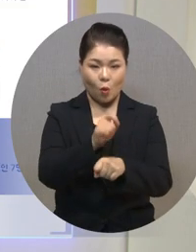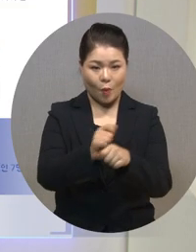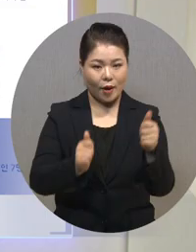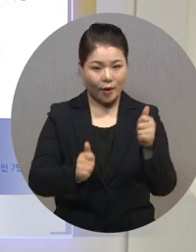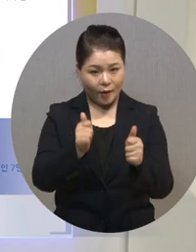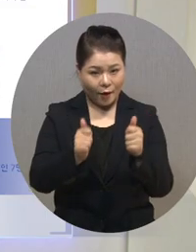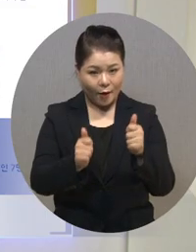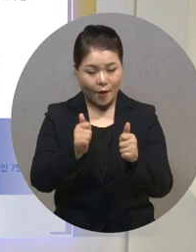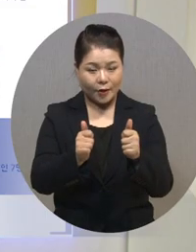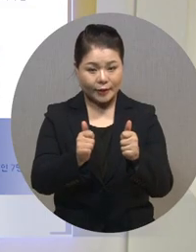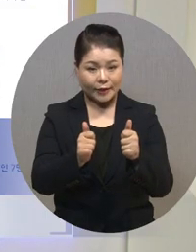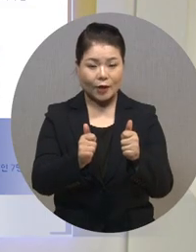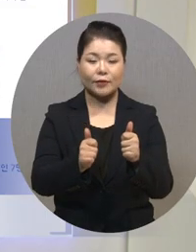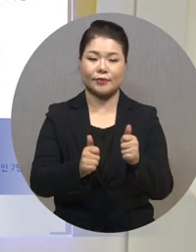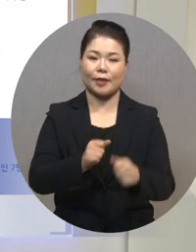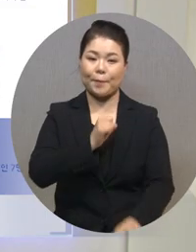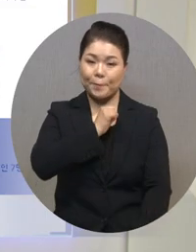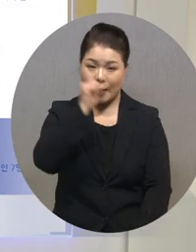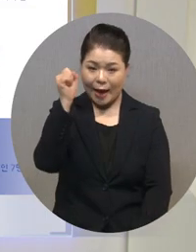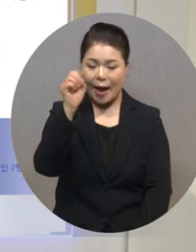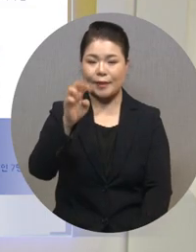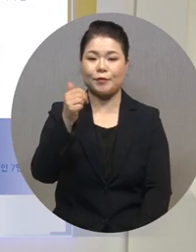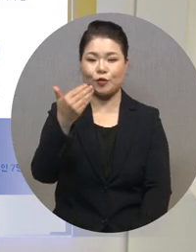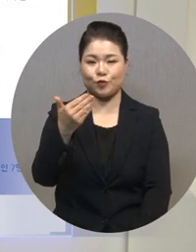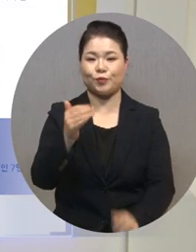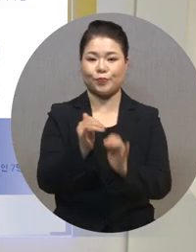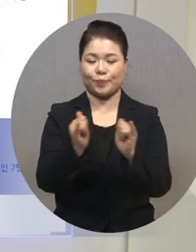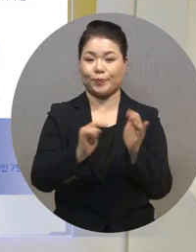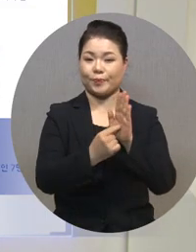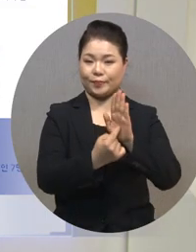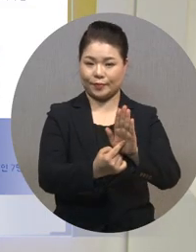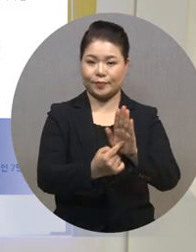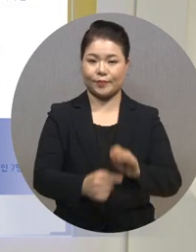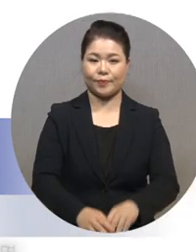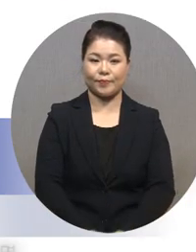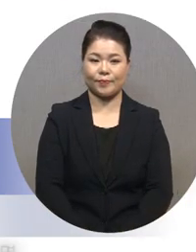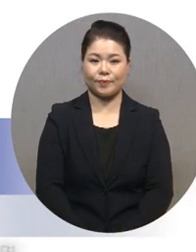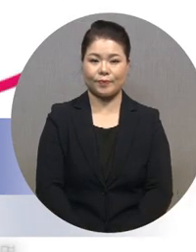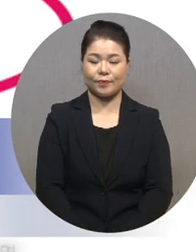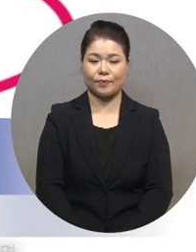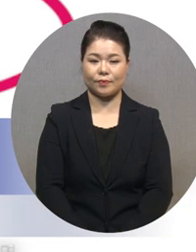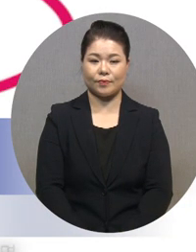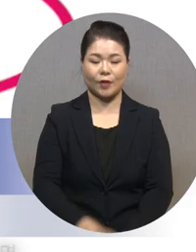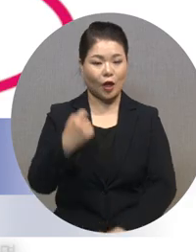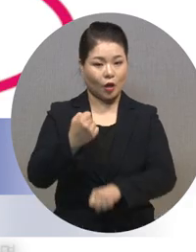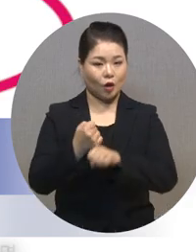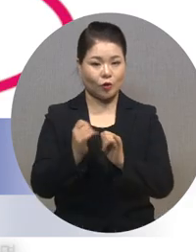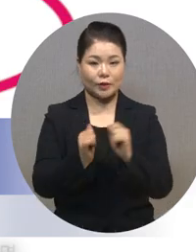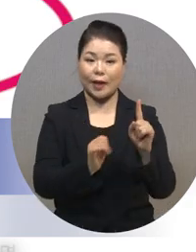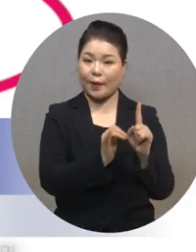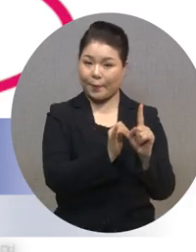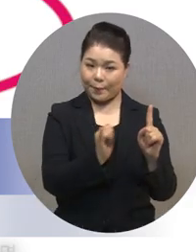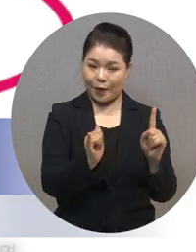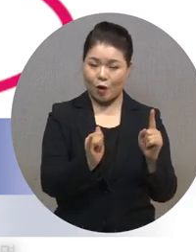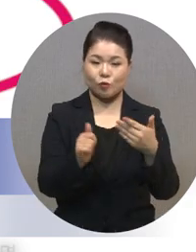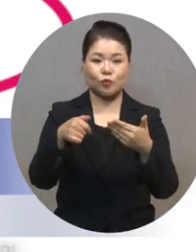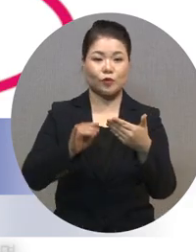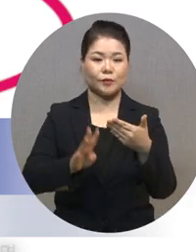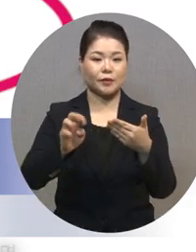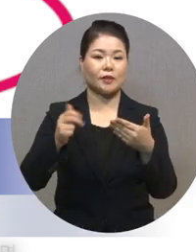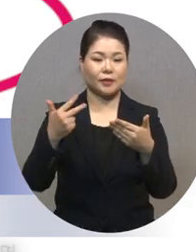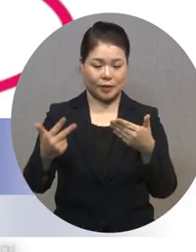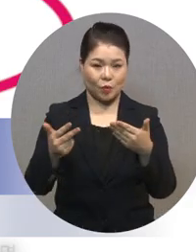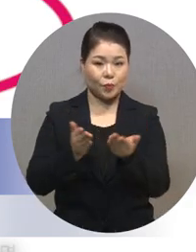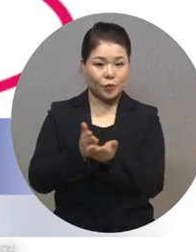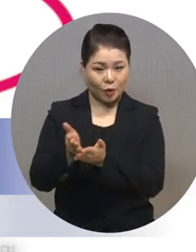시험 최종 합격자 39명을 발표했다는 소식입니다 연구사 한 명 구급 37명